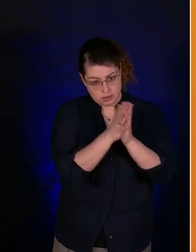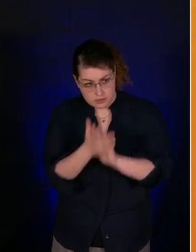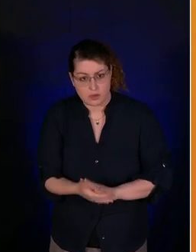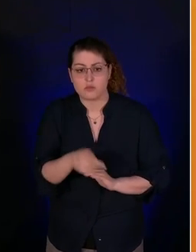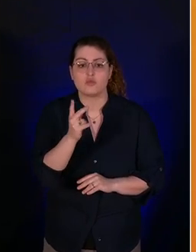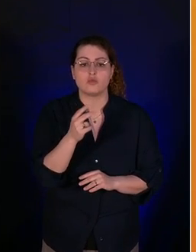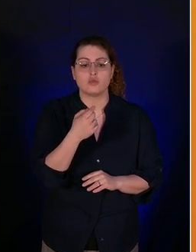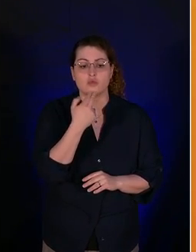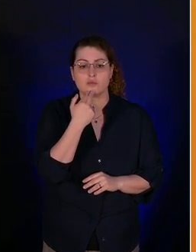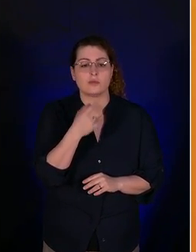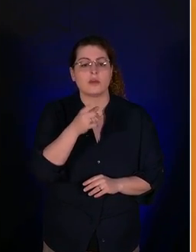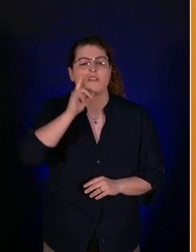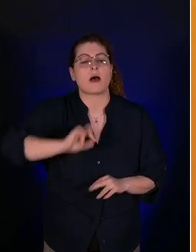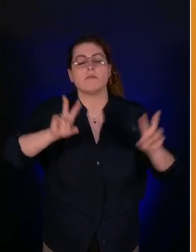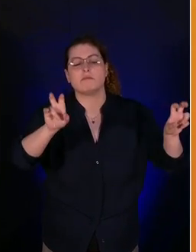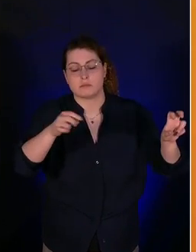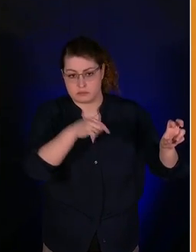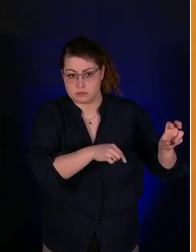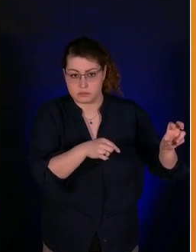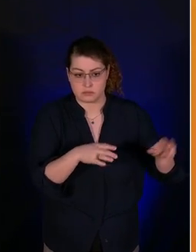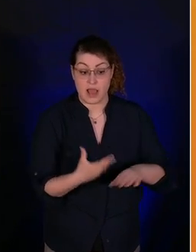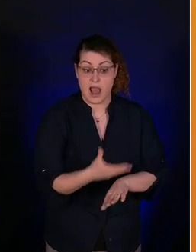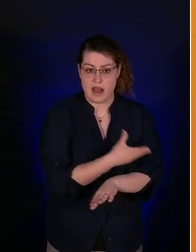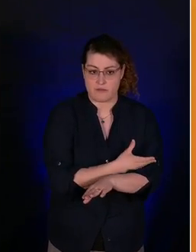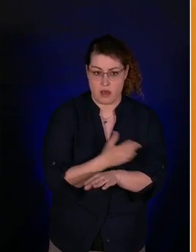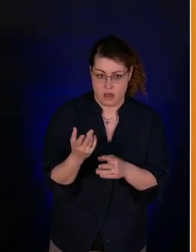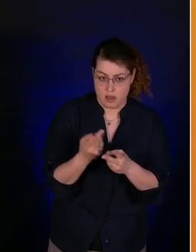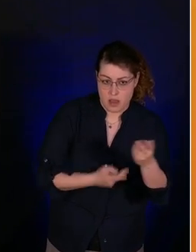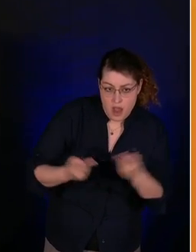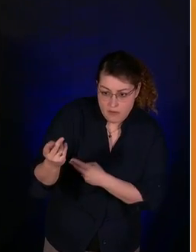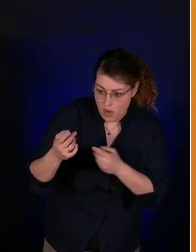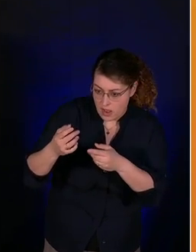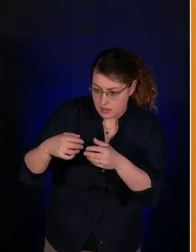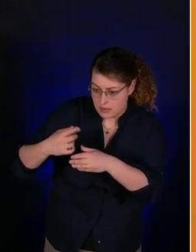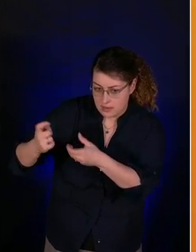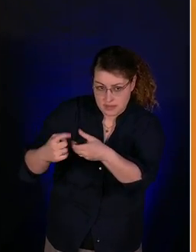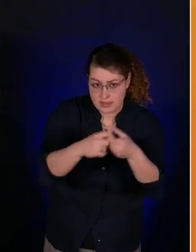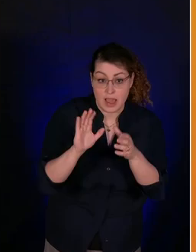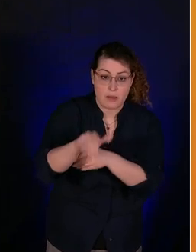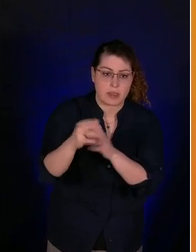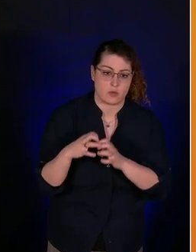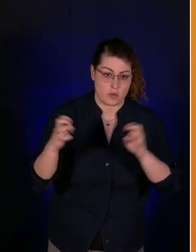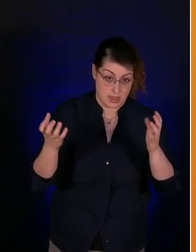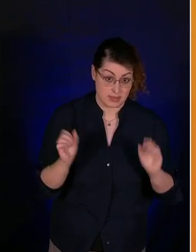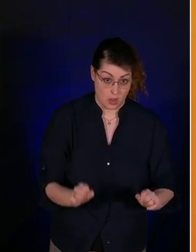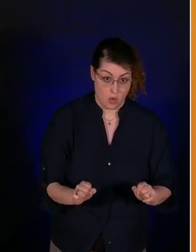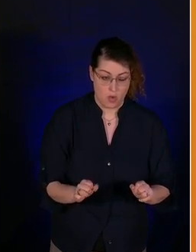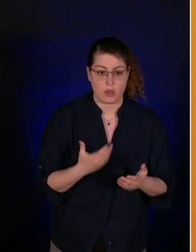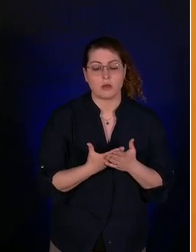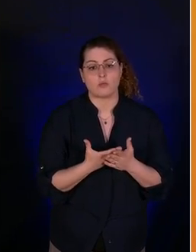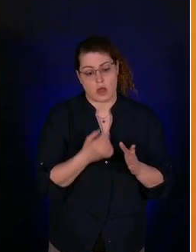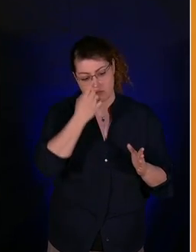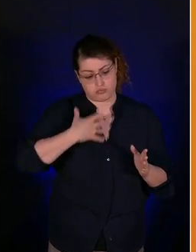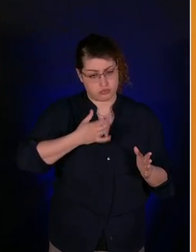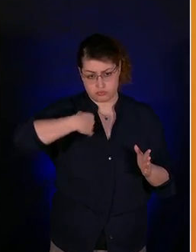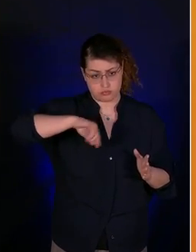son adoption par les délégués du Congrès et avant son envoi dans les syndicats après le Congrès. Cela nous semble